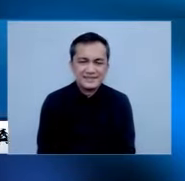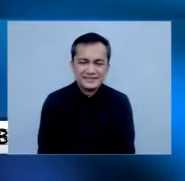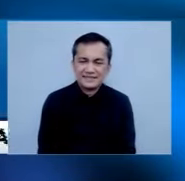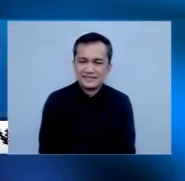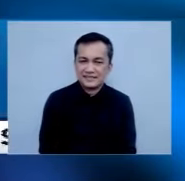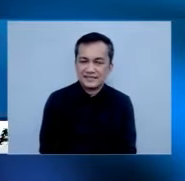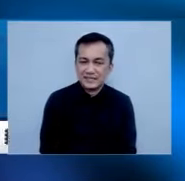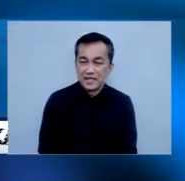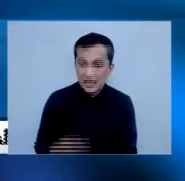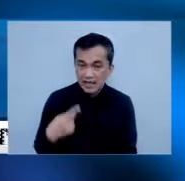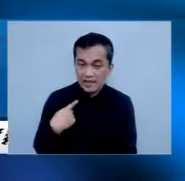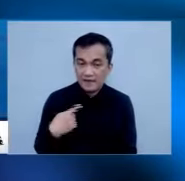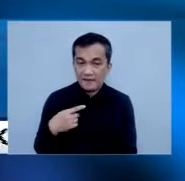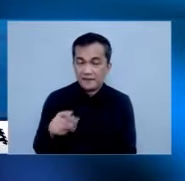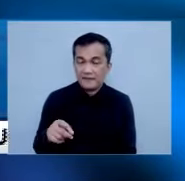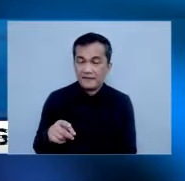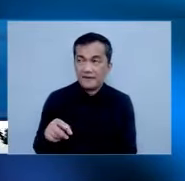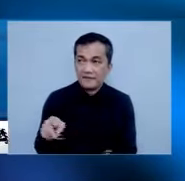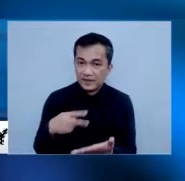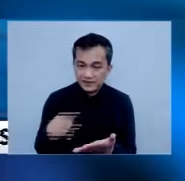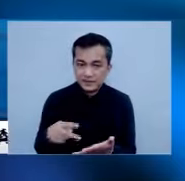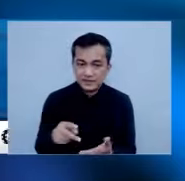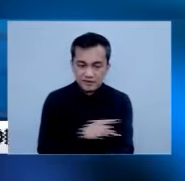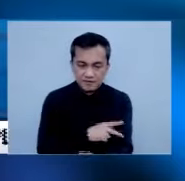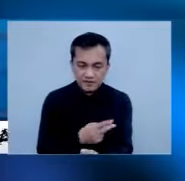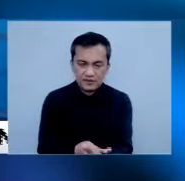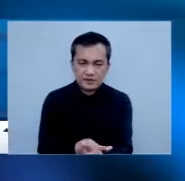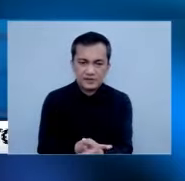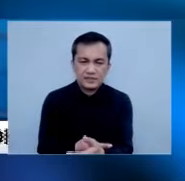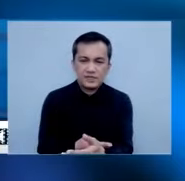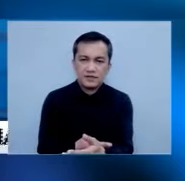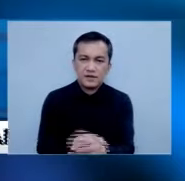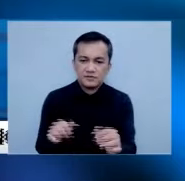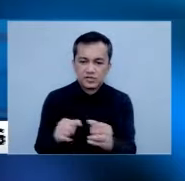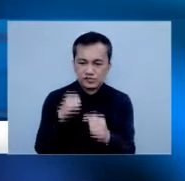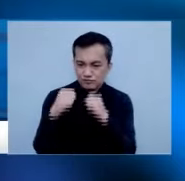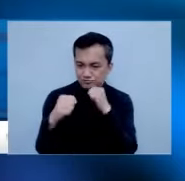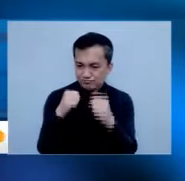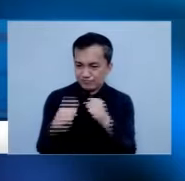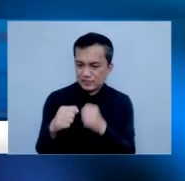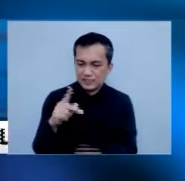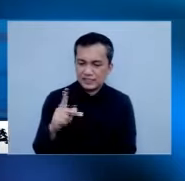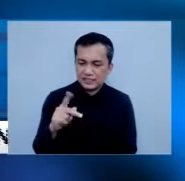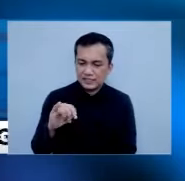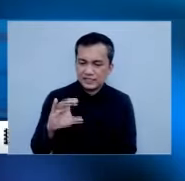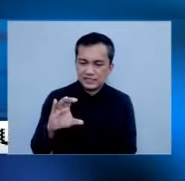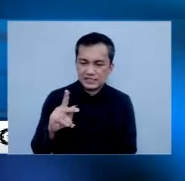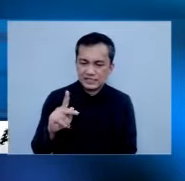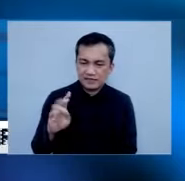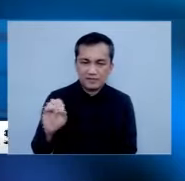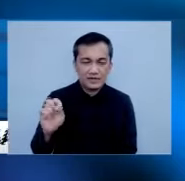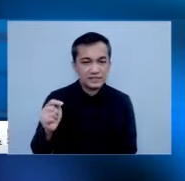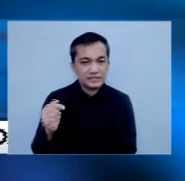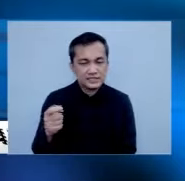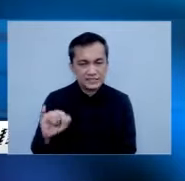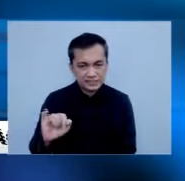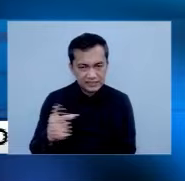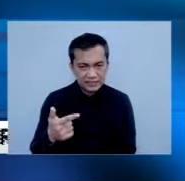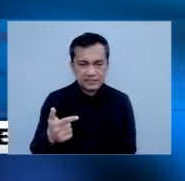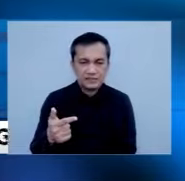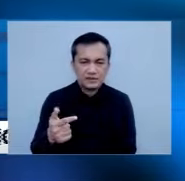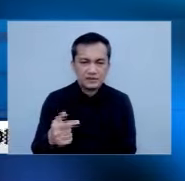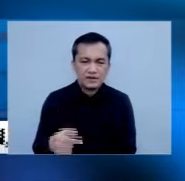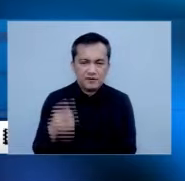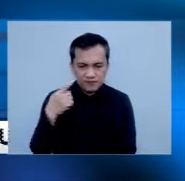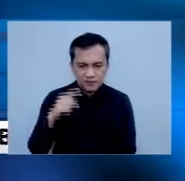has dance, has power, and then kickboxing as well. Kickboxing? So this is not just for Zumba, something, yeah.